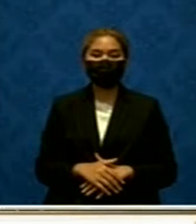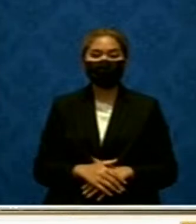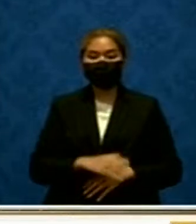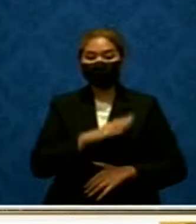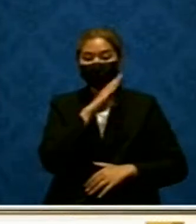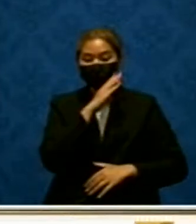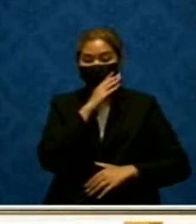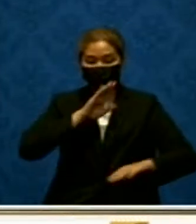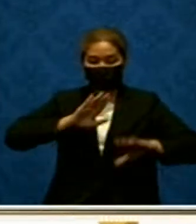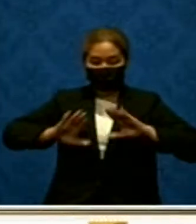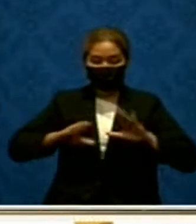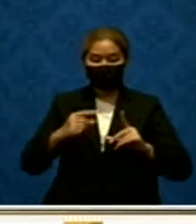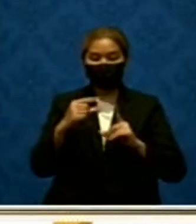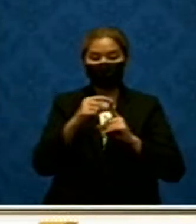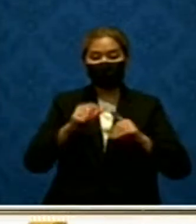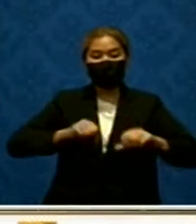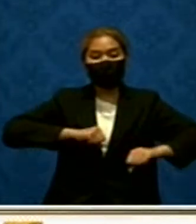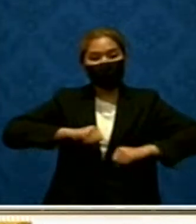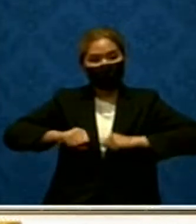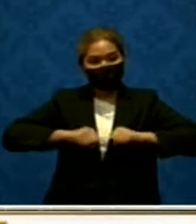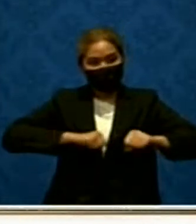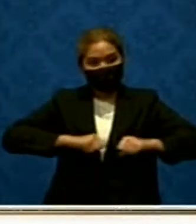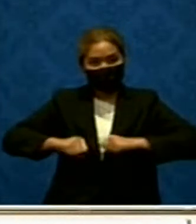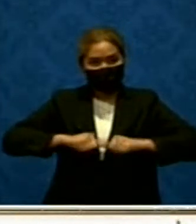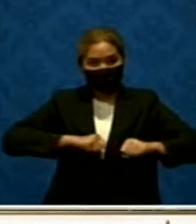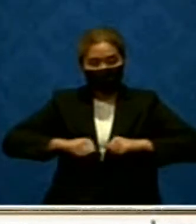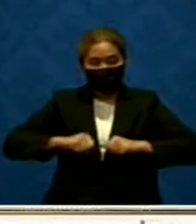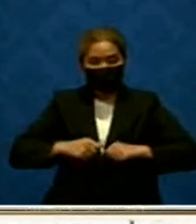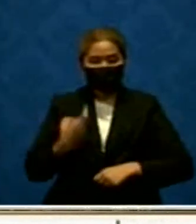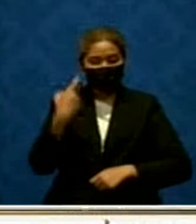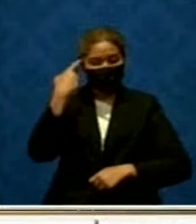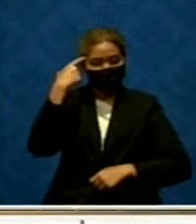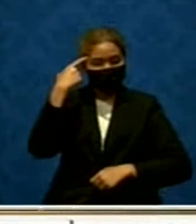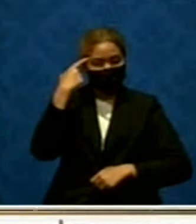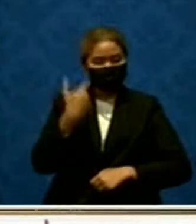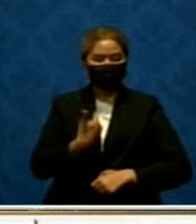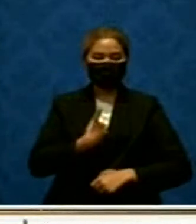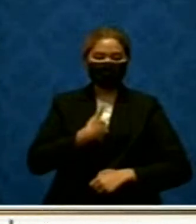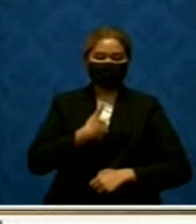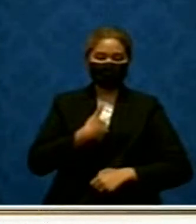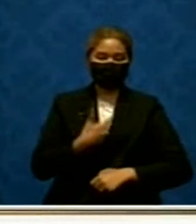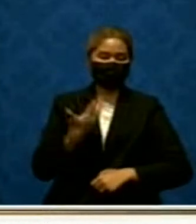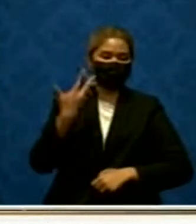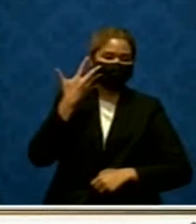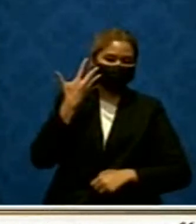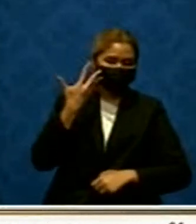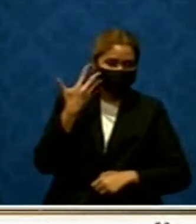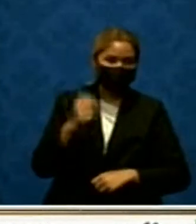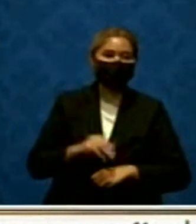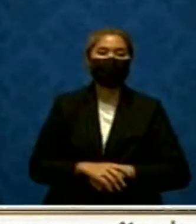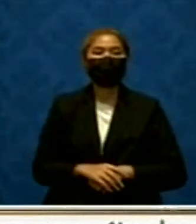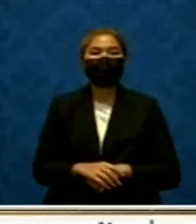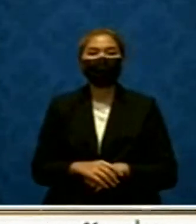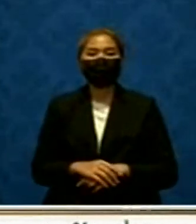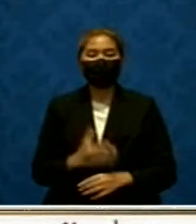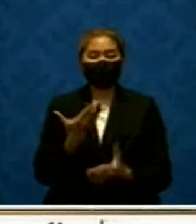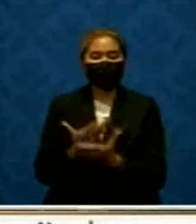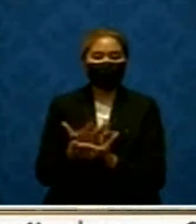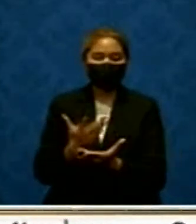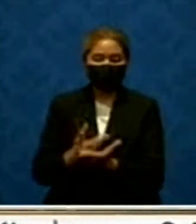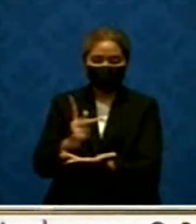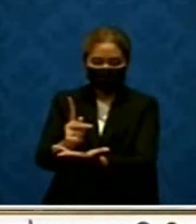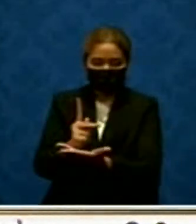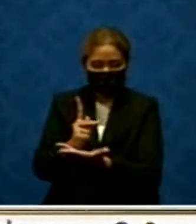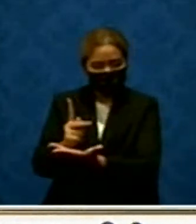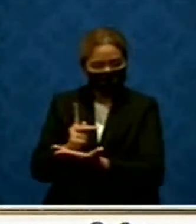ครับกู้เก้ง ท่านนายกและทะมณตรี กู้เก้ง